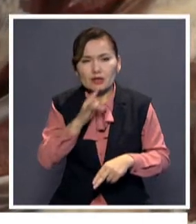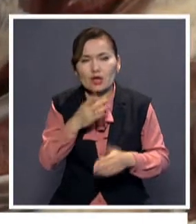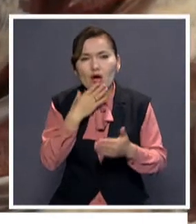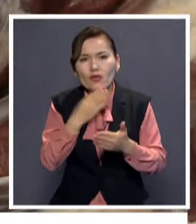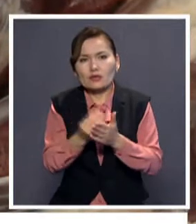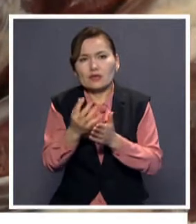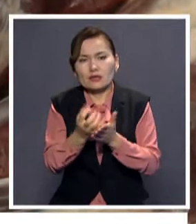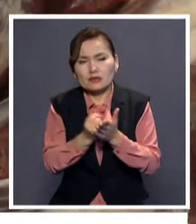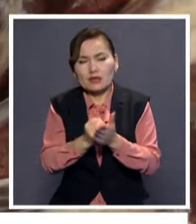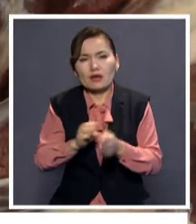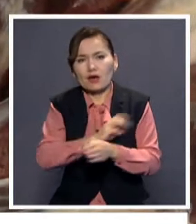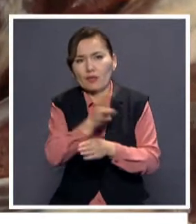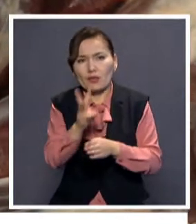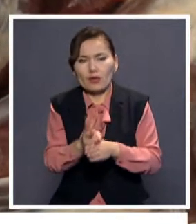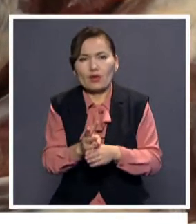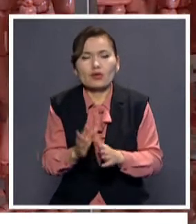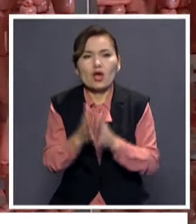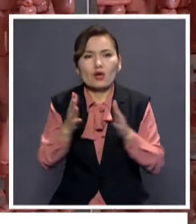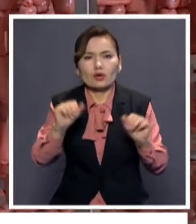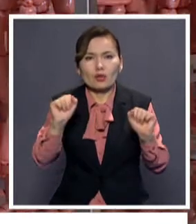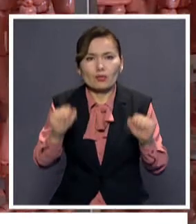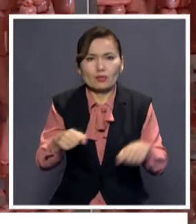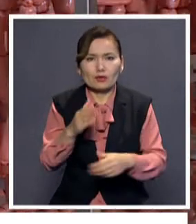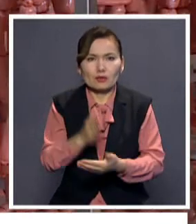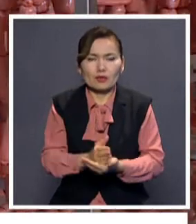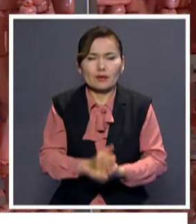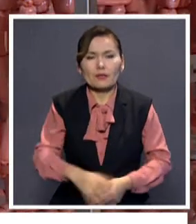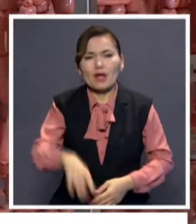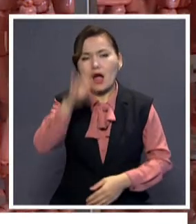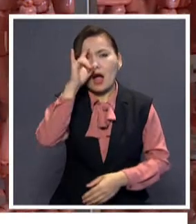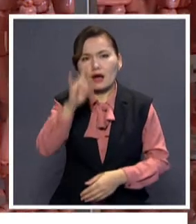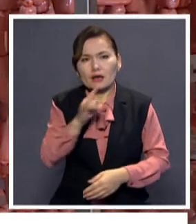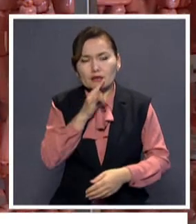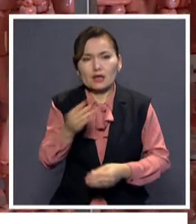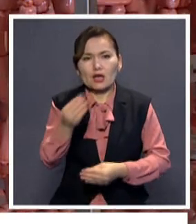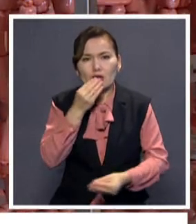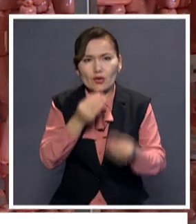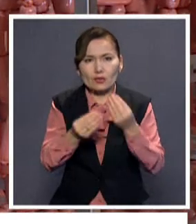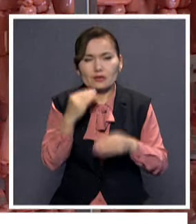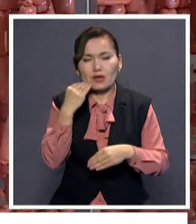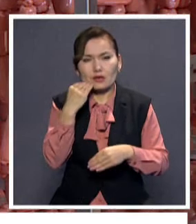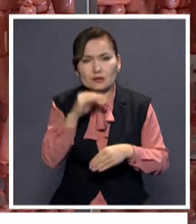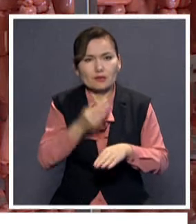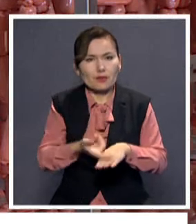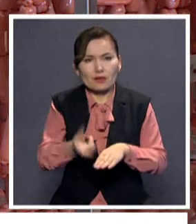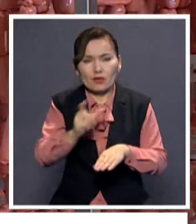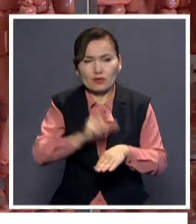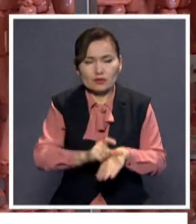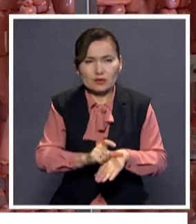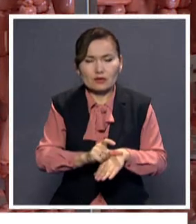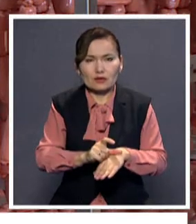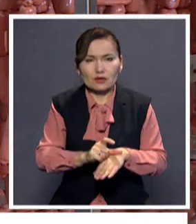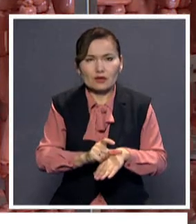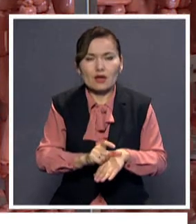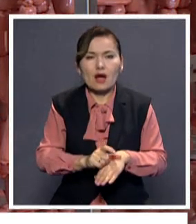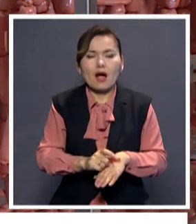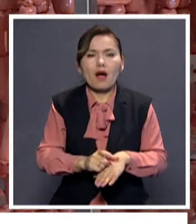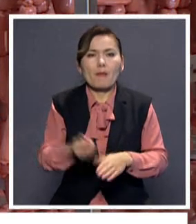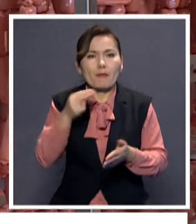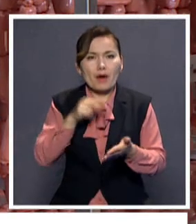етіп, экспортты ұлғайтуға жол ашылады. Қазақстандық азық-түлік өнімдері сапалы. Сәйкесінше бағасы